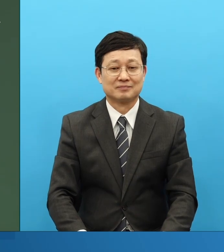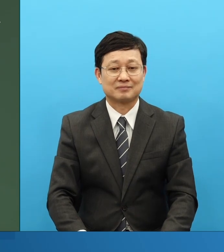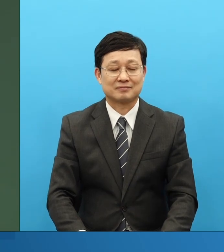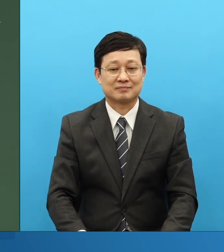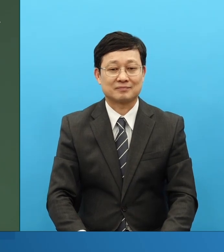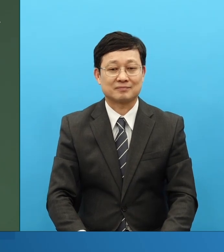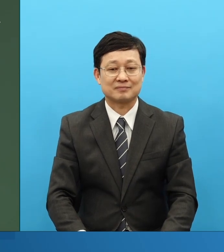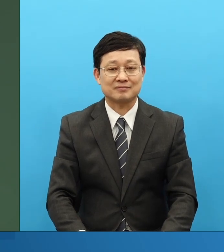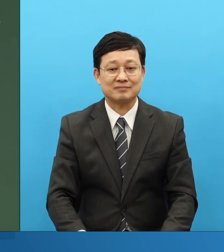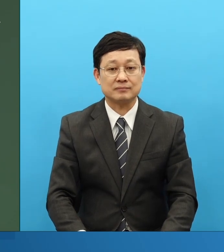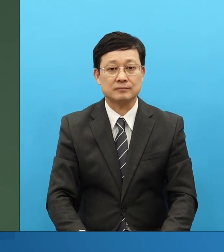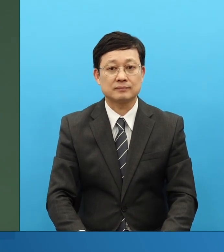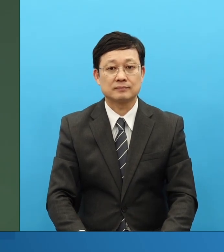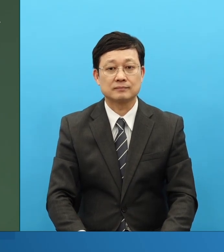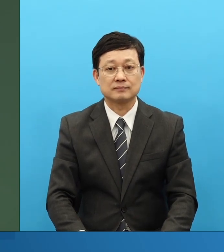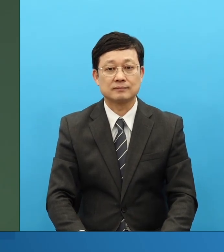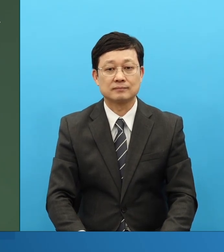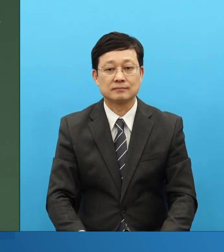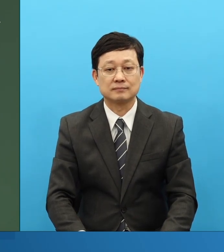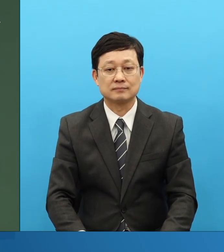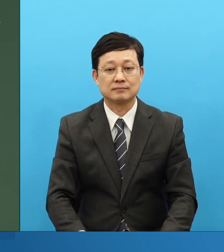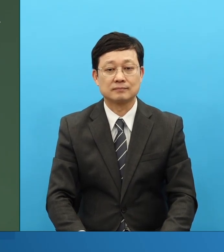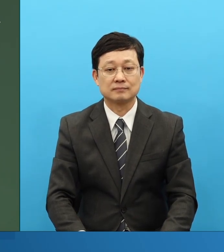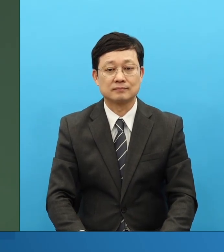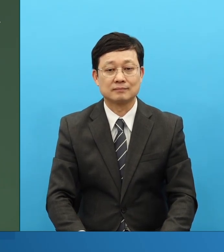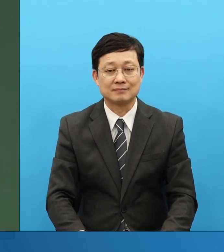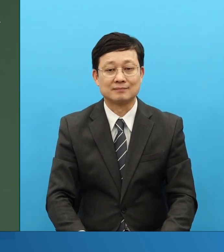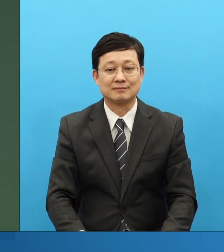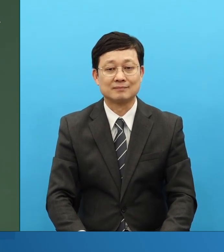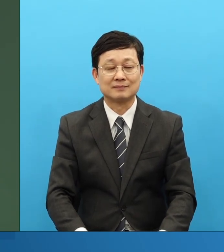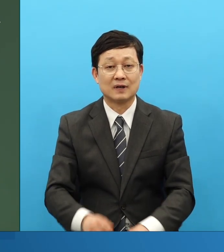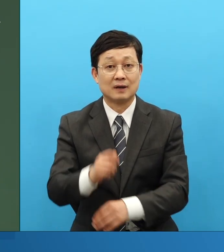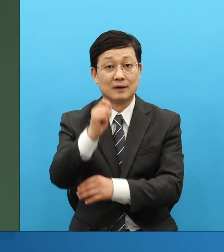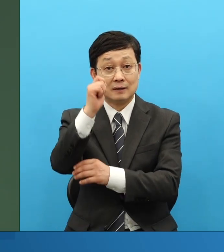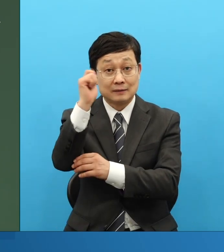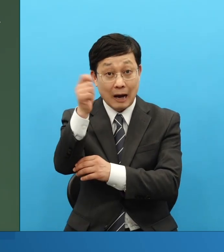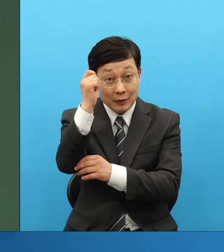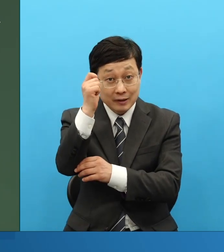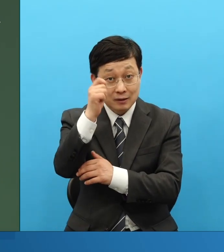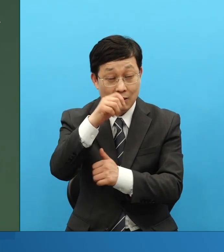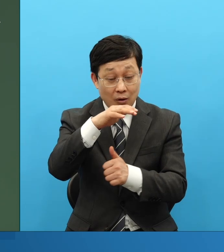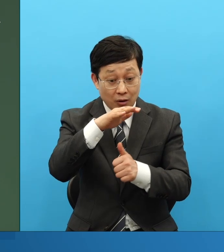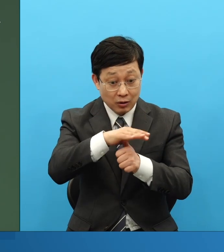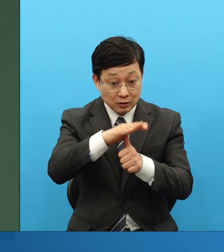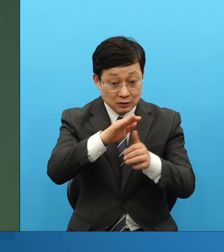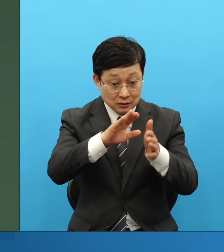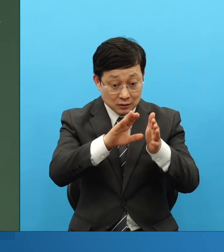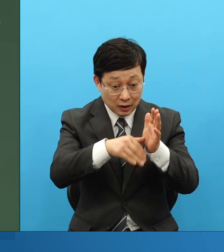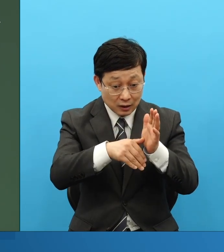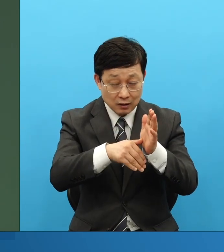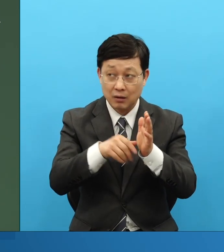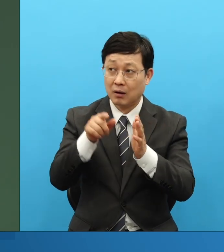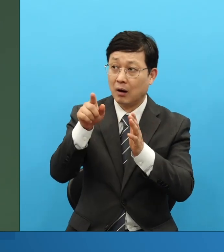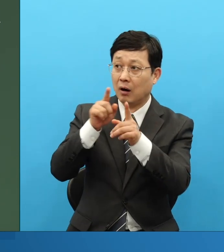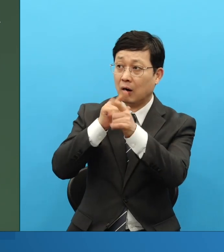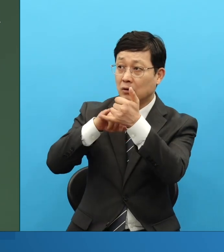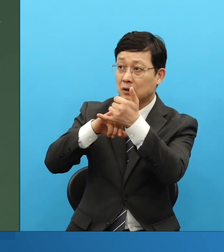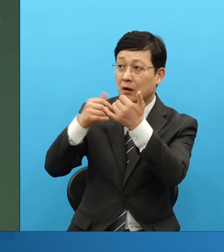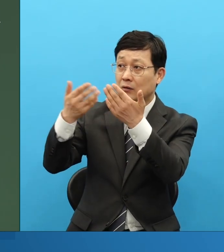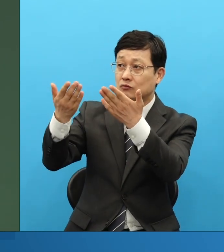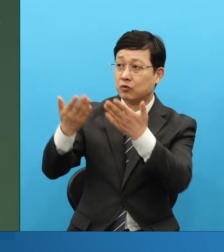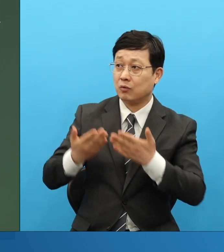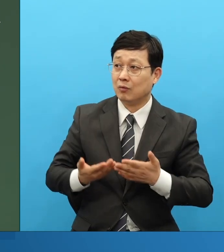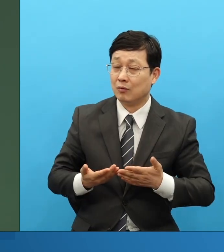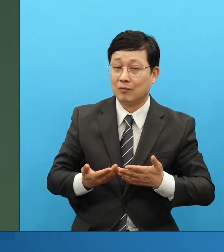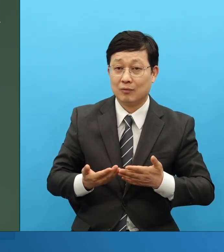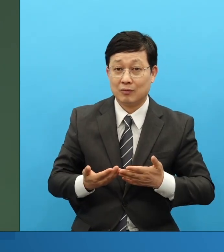어린 다윗에게 이런 언약이 주어진 겁니다. And this kind of covenant was given to the